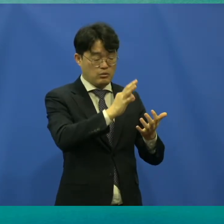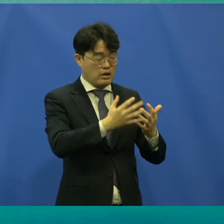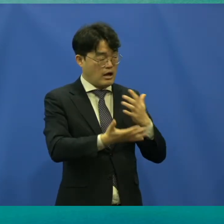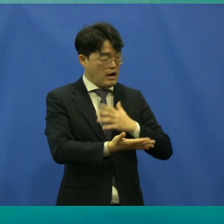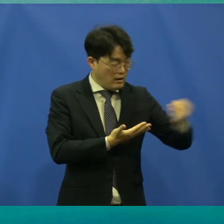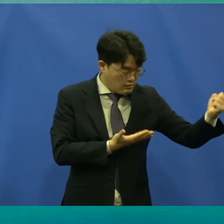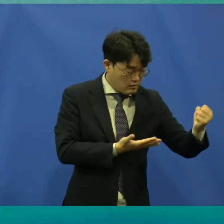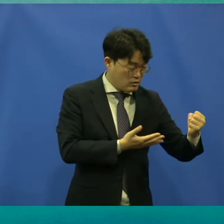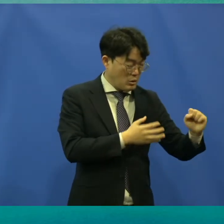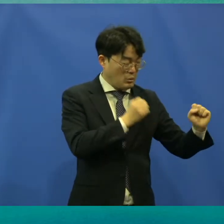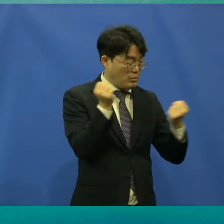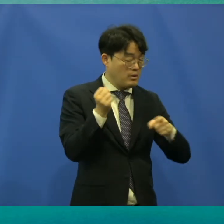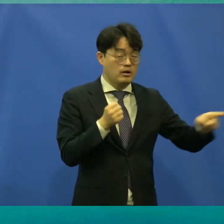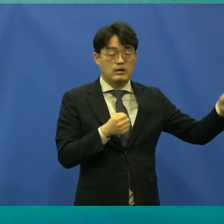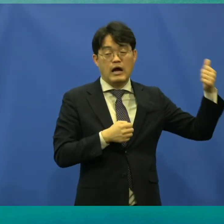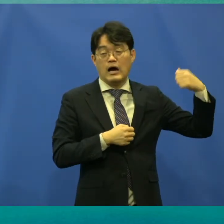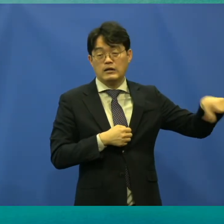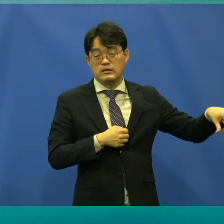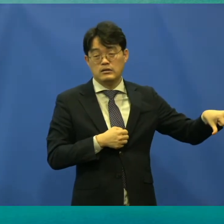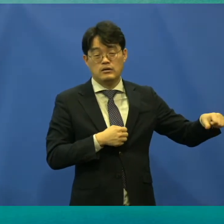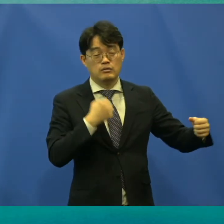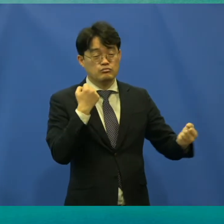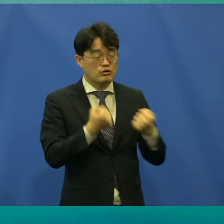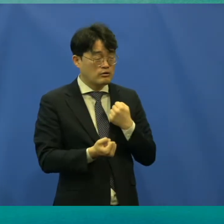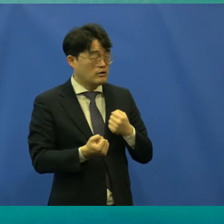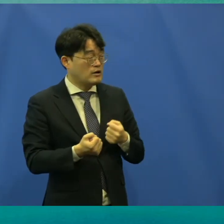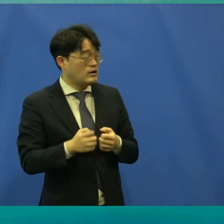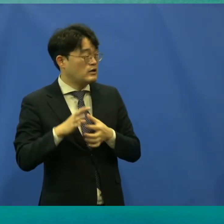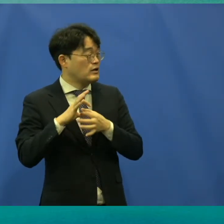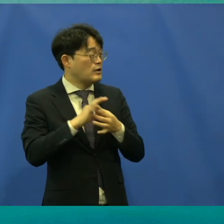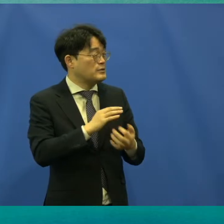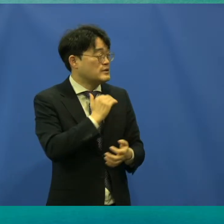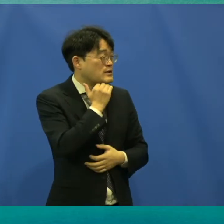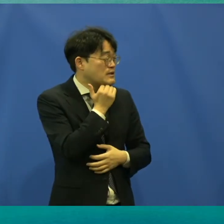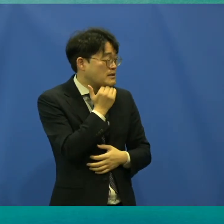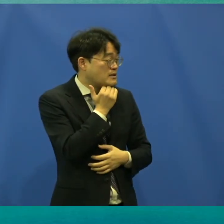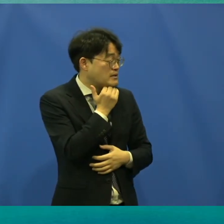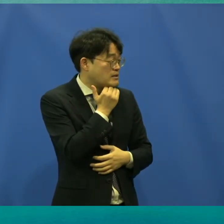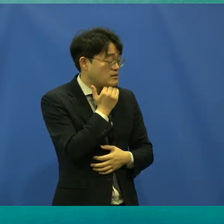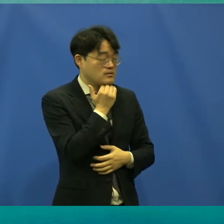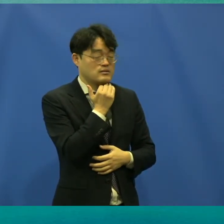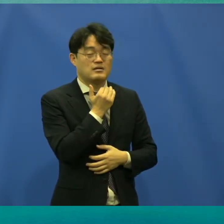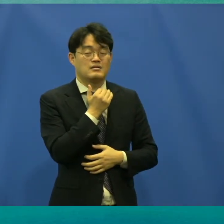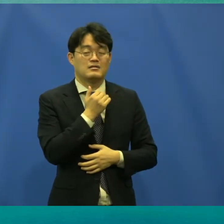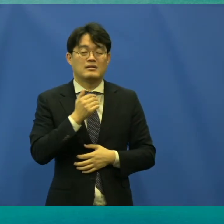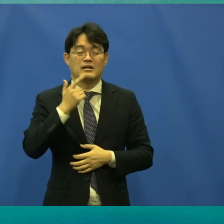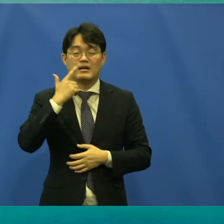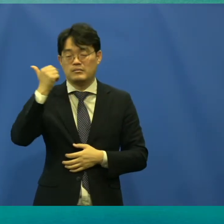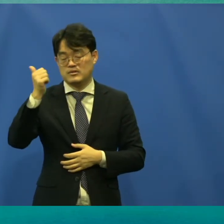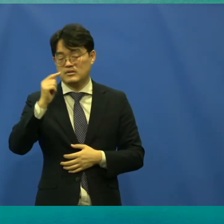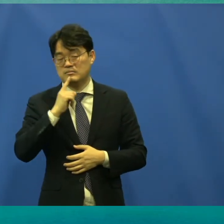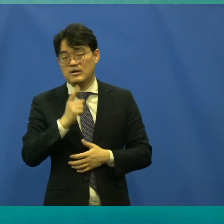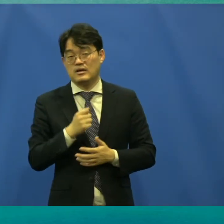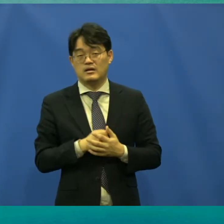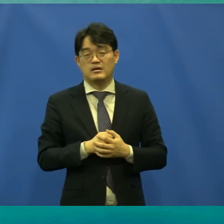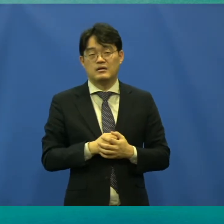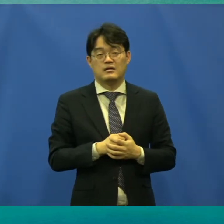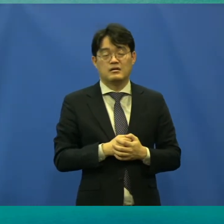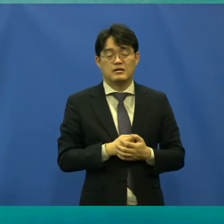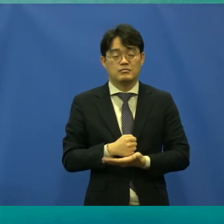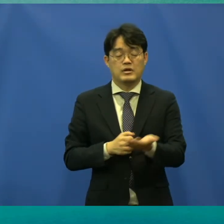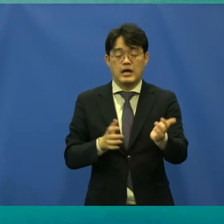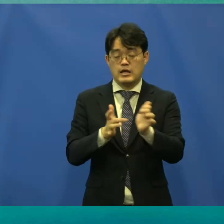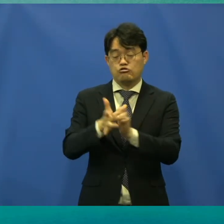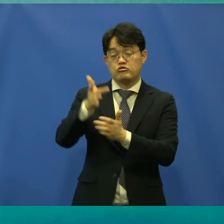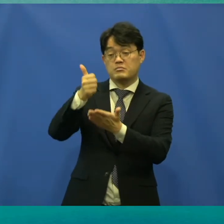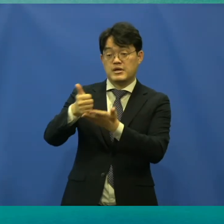예수님 여러분 제자들을 향해서도 마찬가지예요. 베드로를 보십시오, 여러분. 데리고 다니는데 얼마나 힘들어요. 얼마나